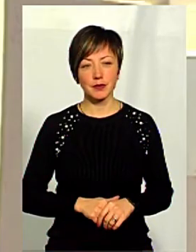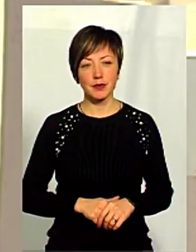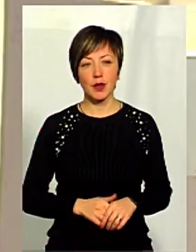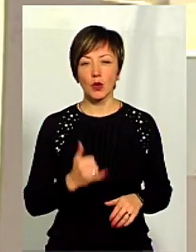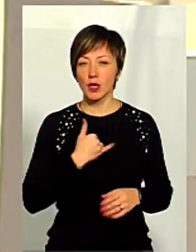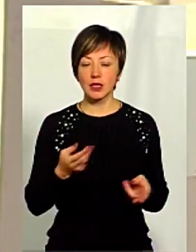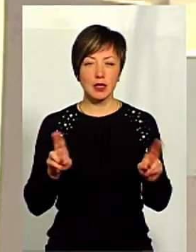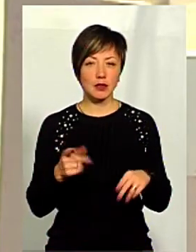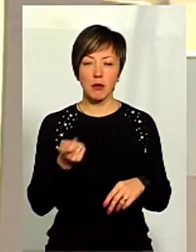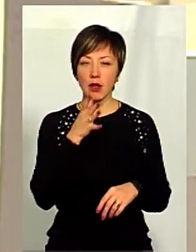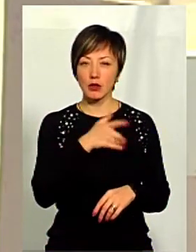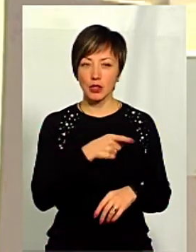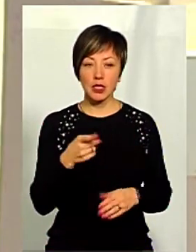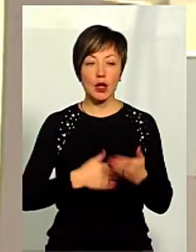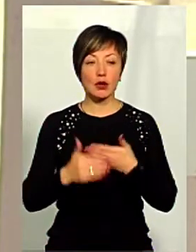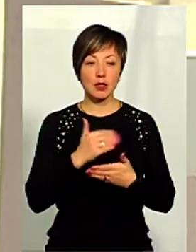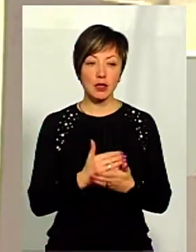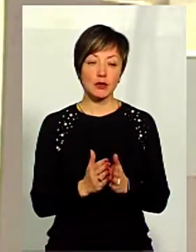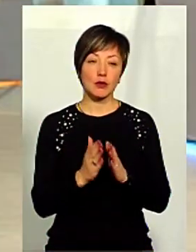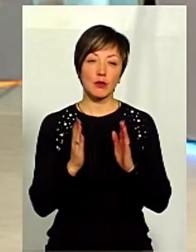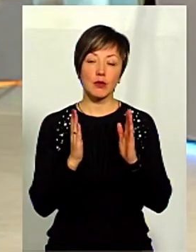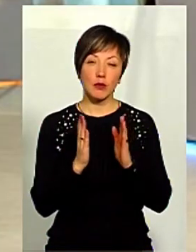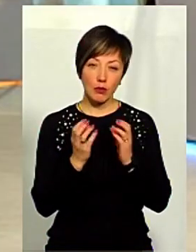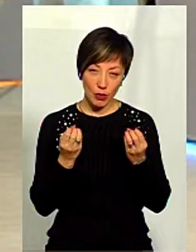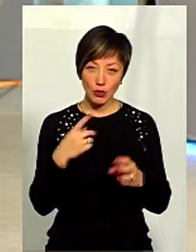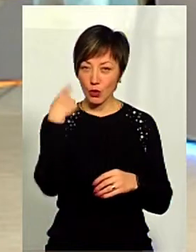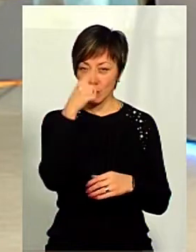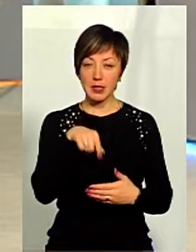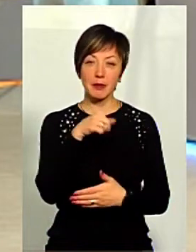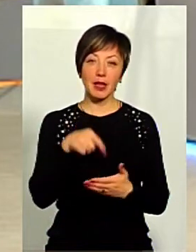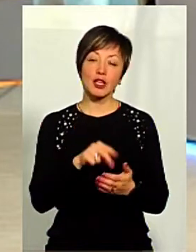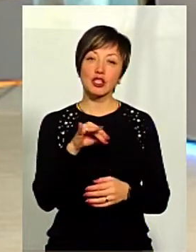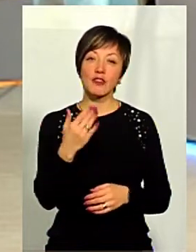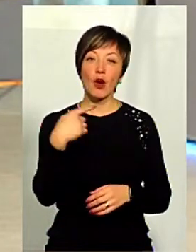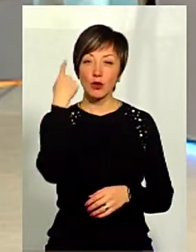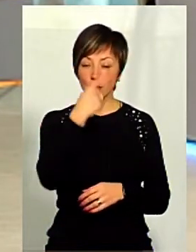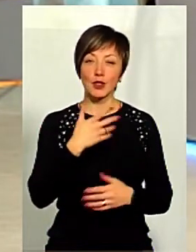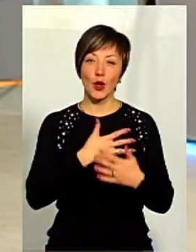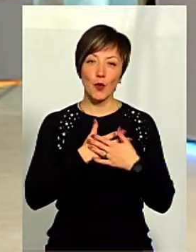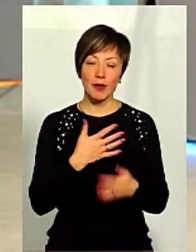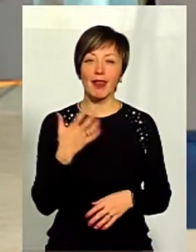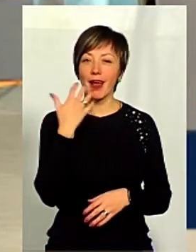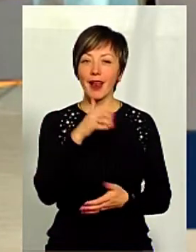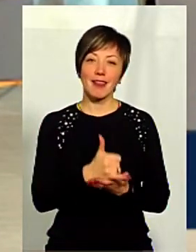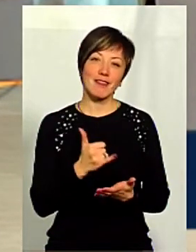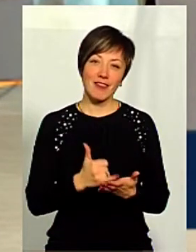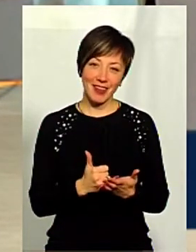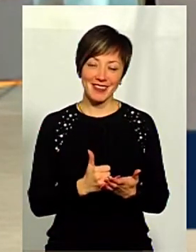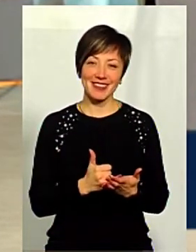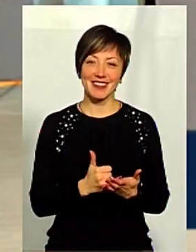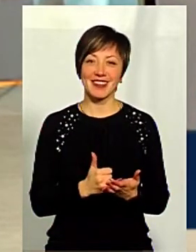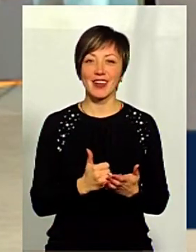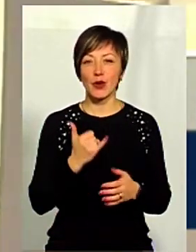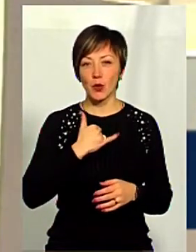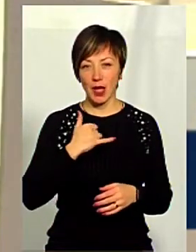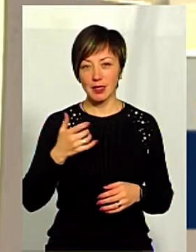В нас залишилось зовсім мало часу. Наостанок я просто хотів вам задати таке особисте питання. Чи ви особисто любите глінтвейн? Чи вже пригощали з